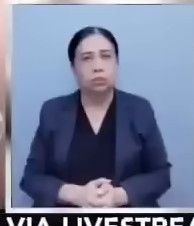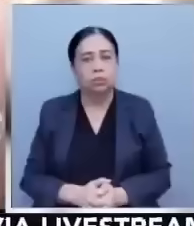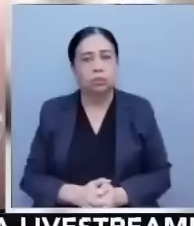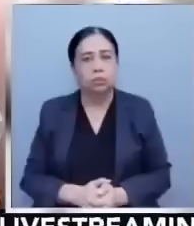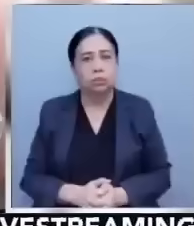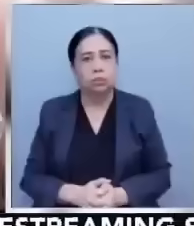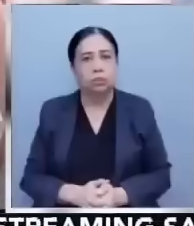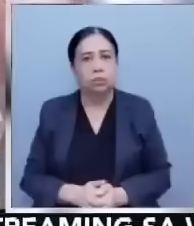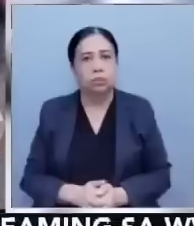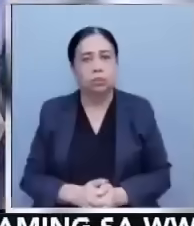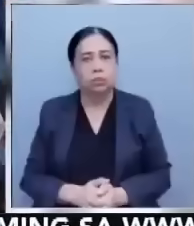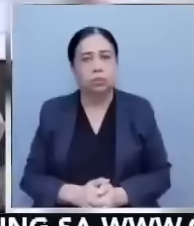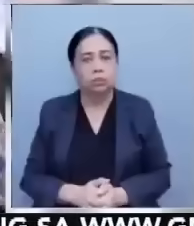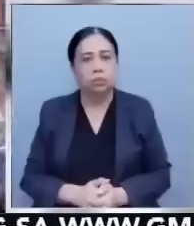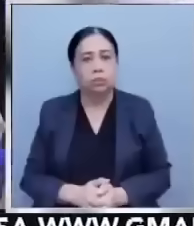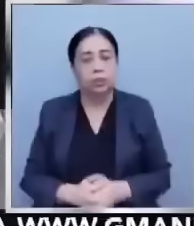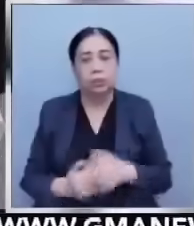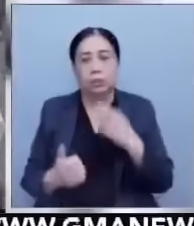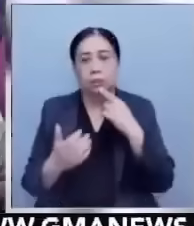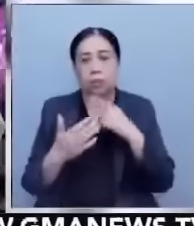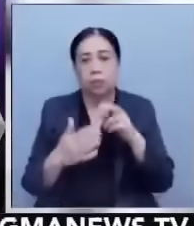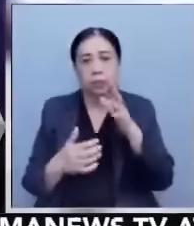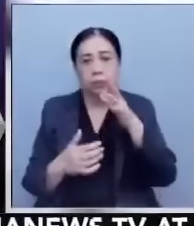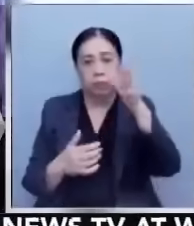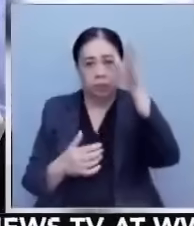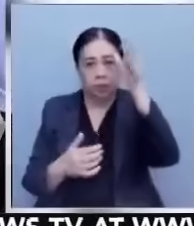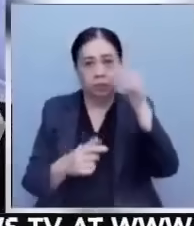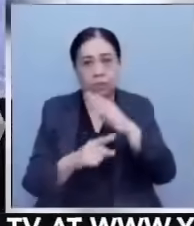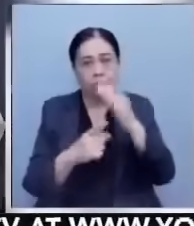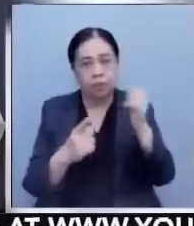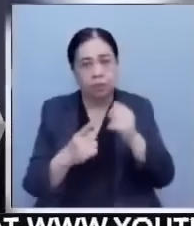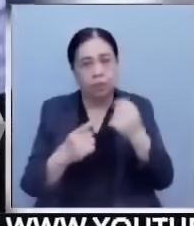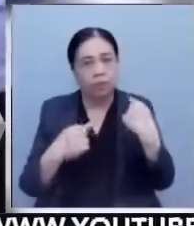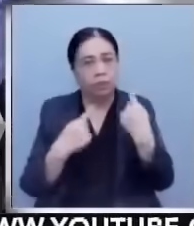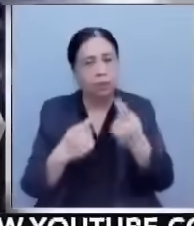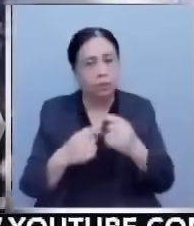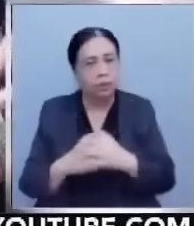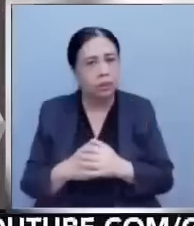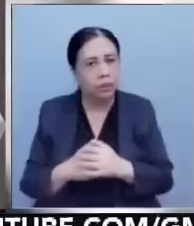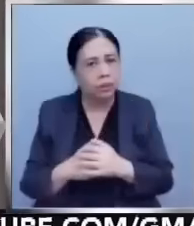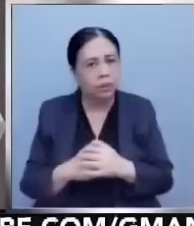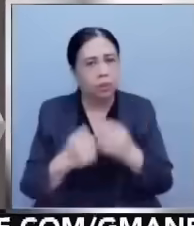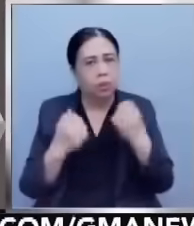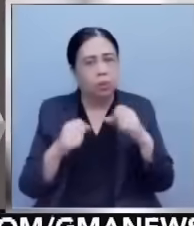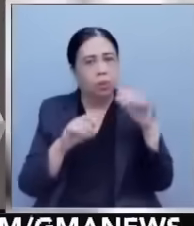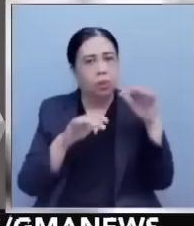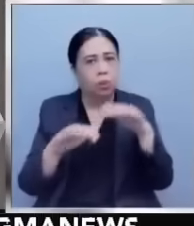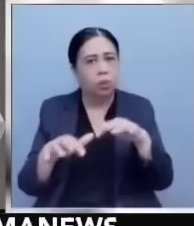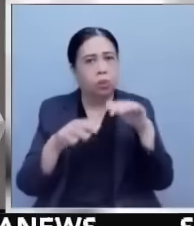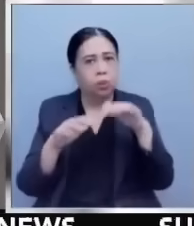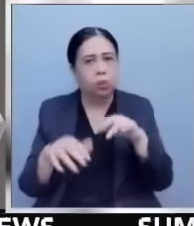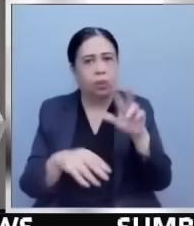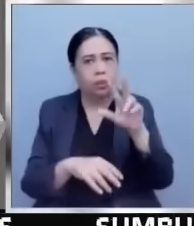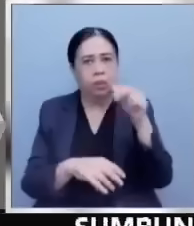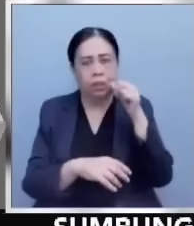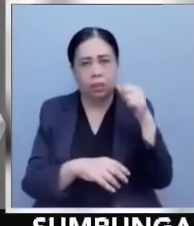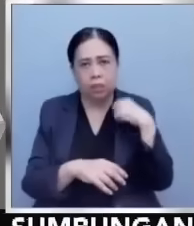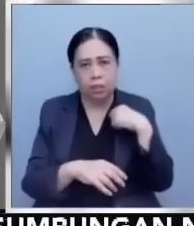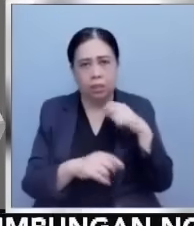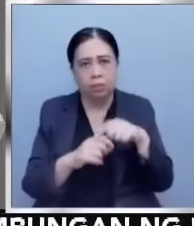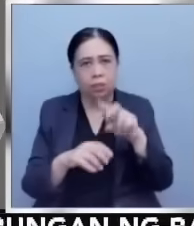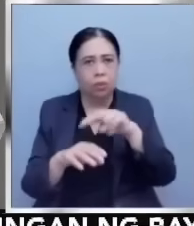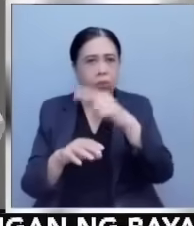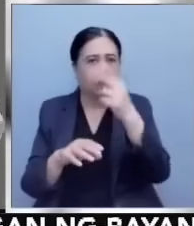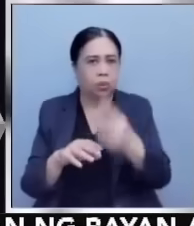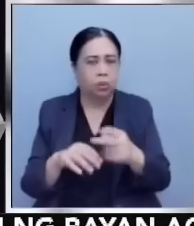Siya po? Sa spot report ng mga magulang sa barangay, kasagsagan ng malakas na ulan, pasado alas 3 kahapon, nahulog ang paslit sa Imbornal